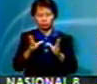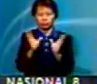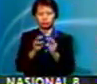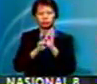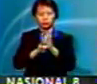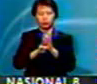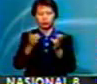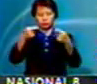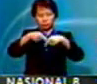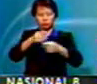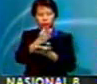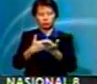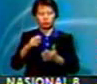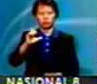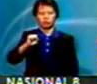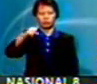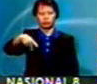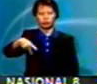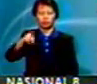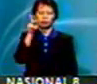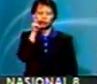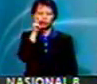perwakilan UMNO bahagian Sungai Petani.